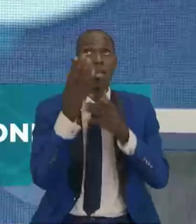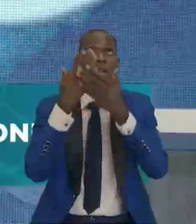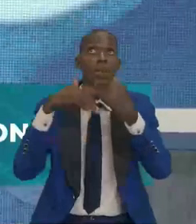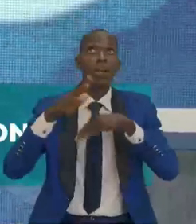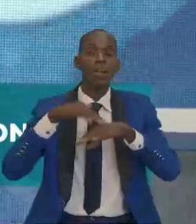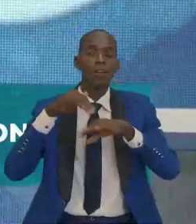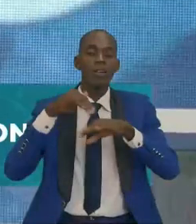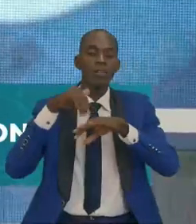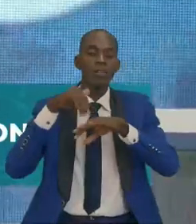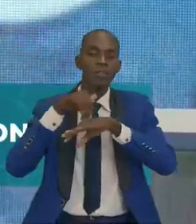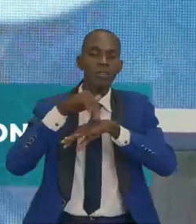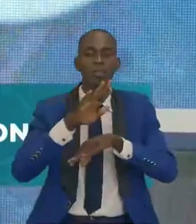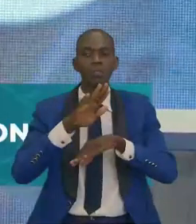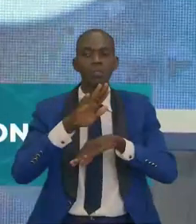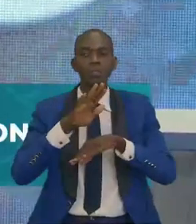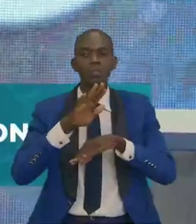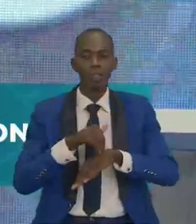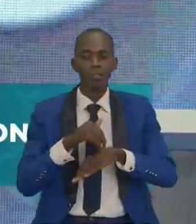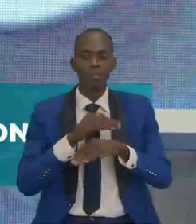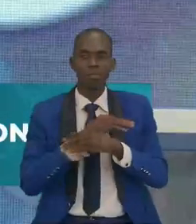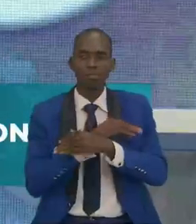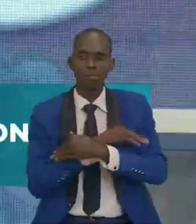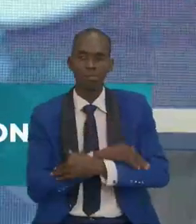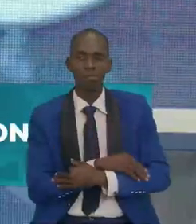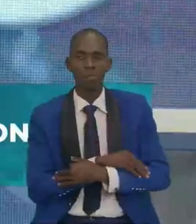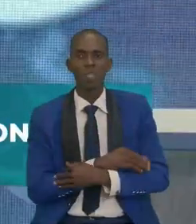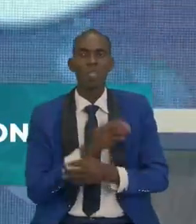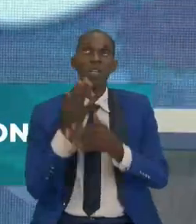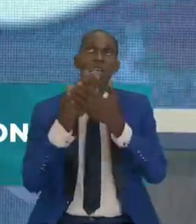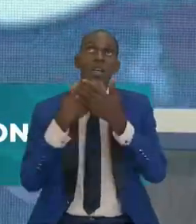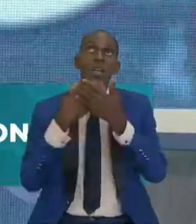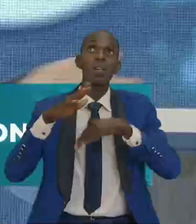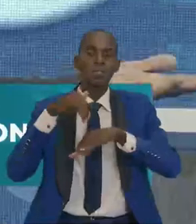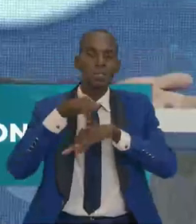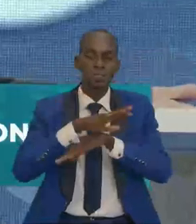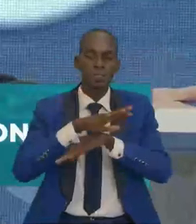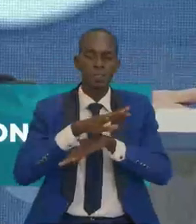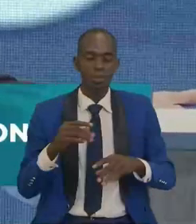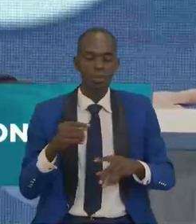aux paroles de Christ à toi. Le message envoyé du ciel,